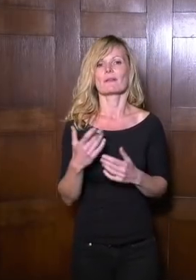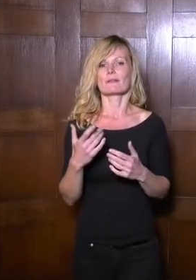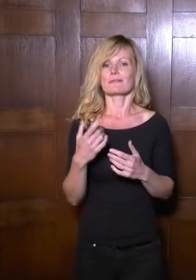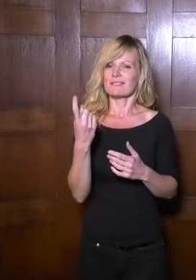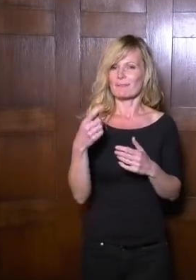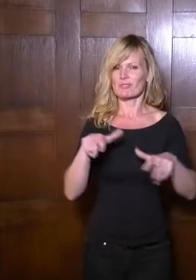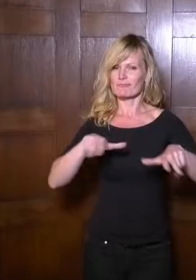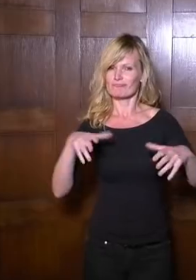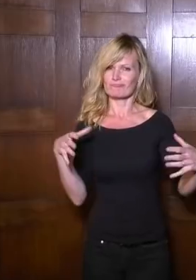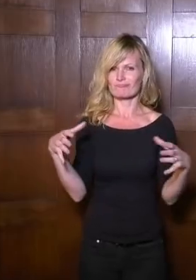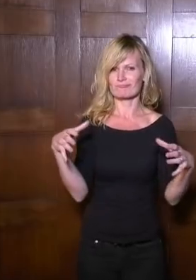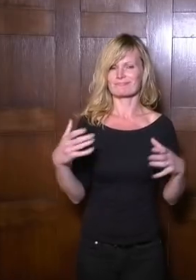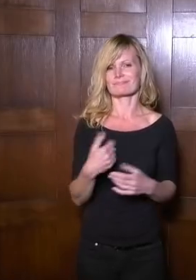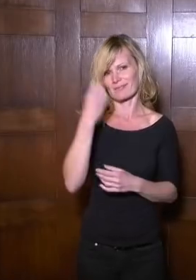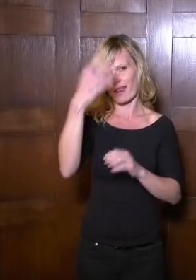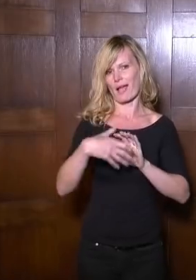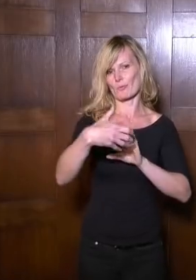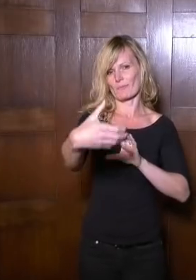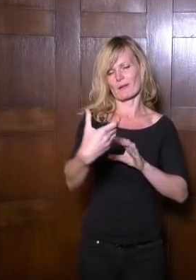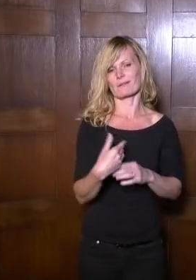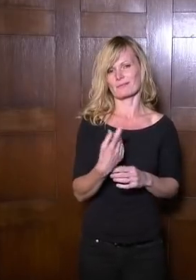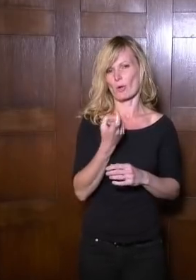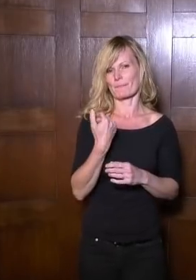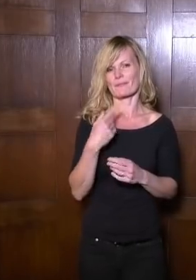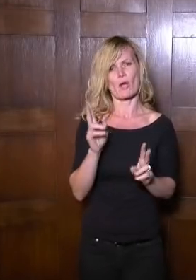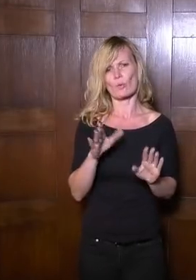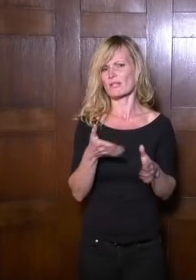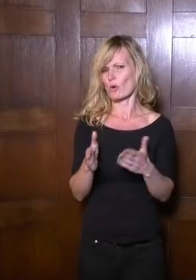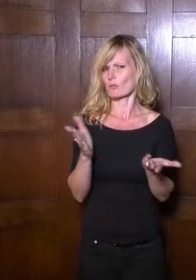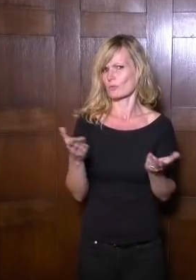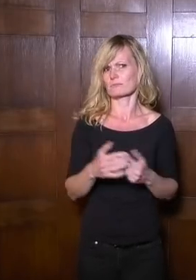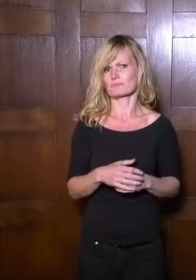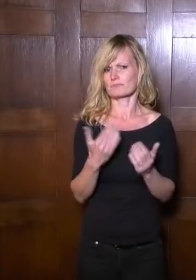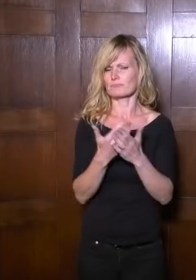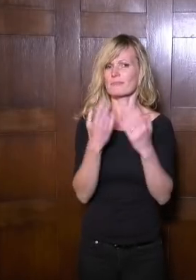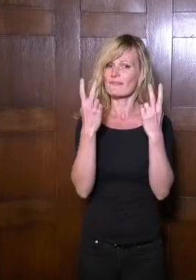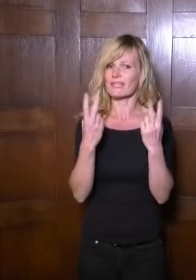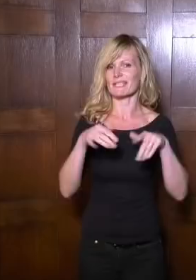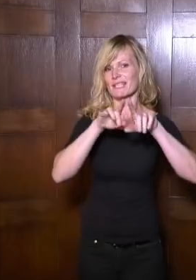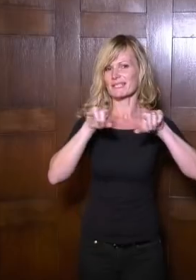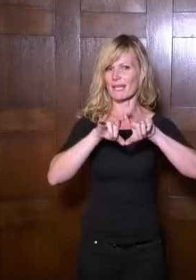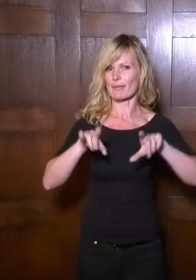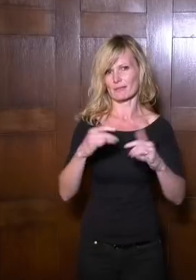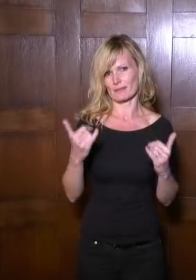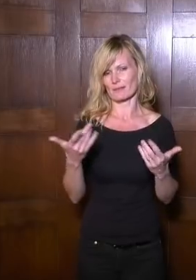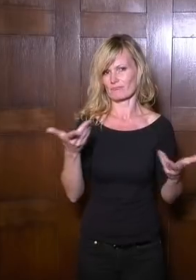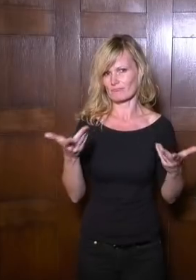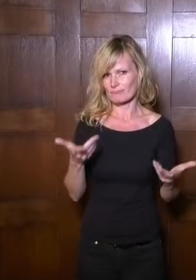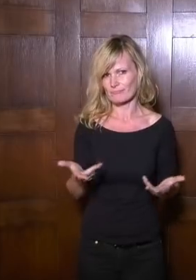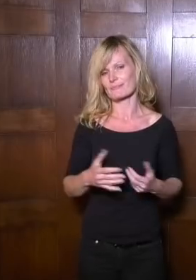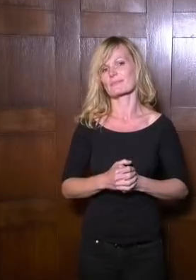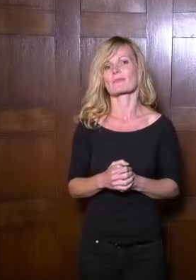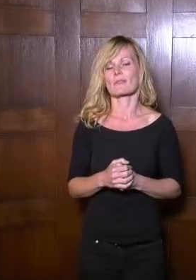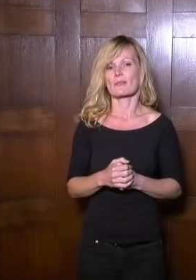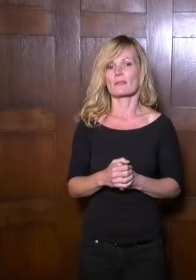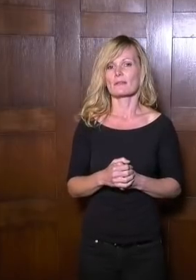haben. Mir war schon klar, dass wir zeitlich überziehen und das ist auch vollkommen in Ordnung, weil es sind ja wichtige Dinge, die wir hier zu besprechen haben. Und ich